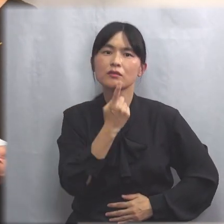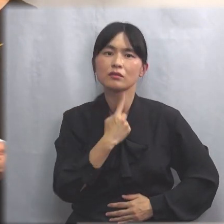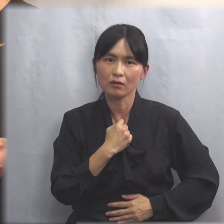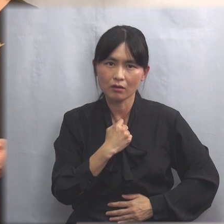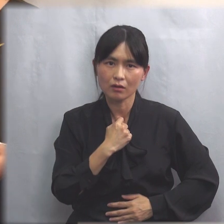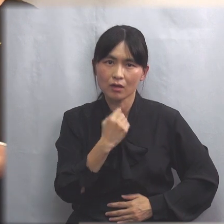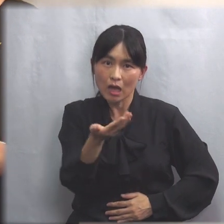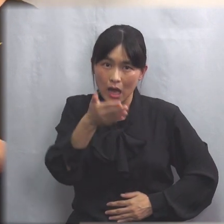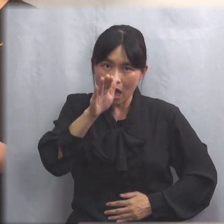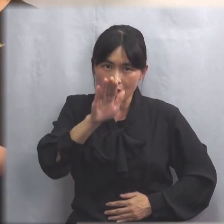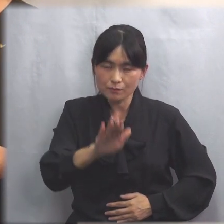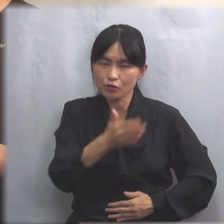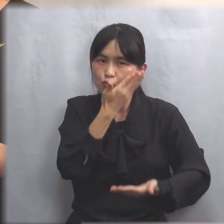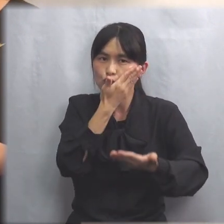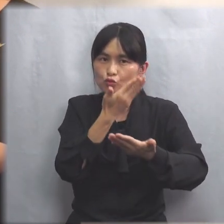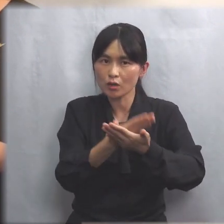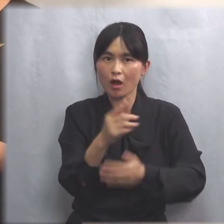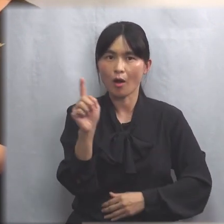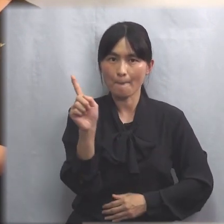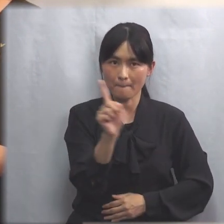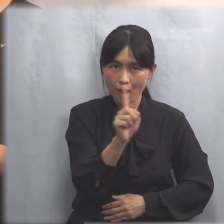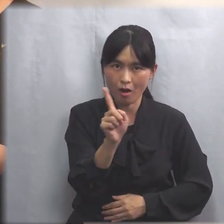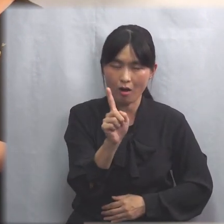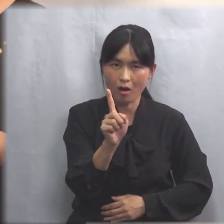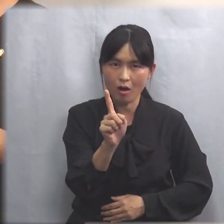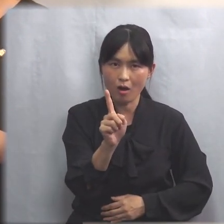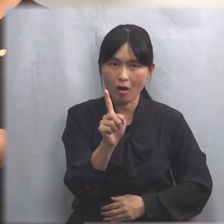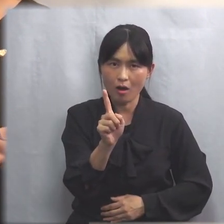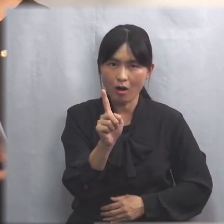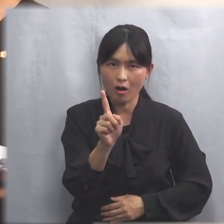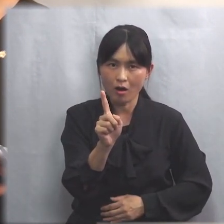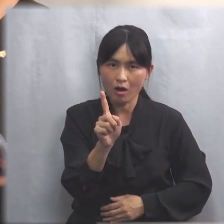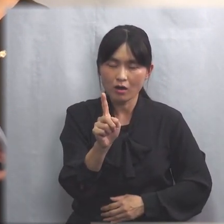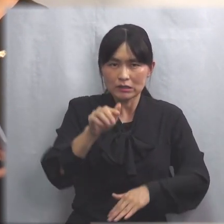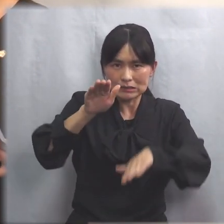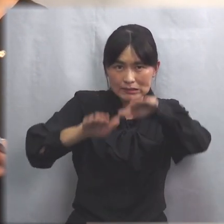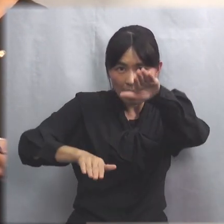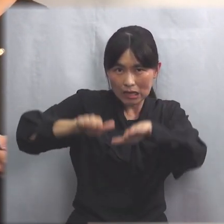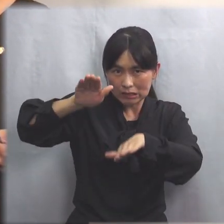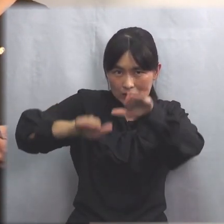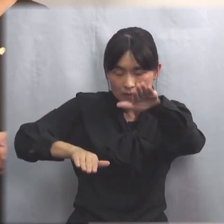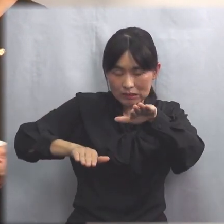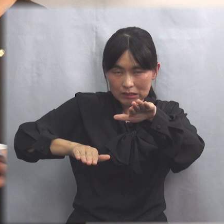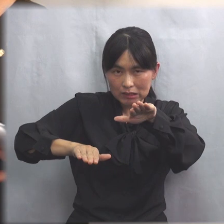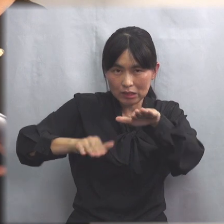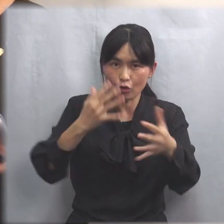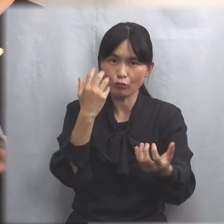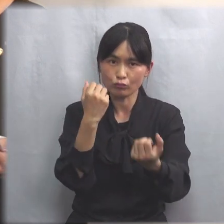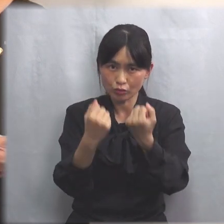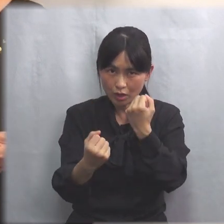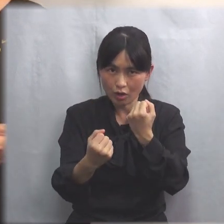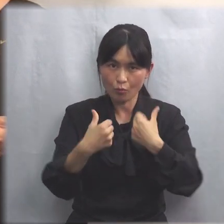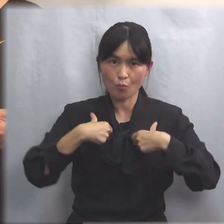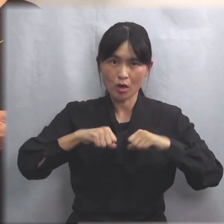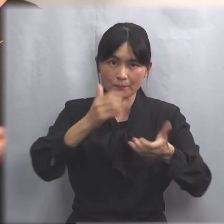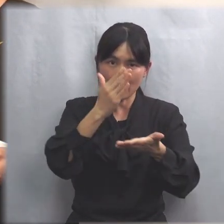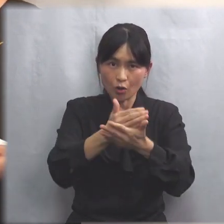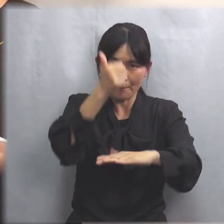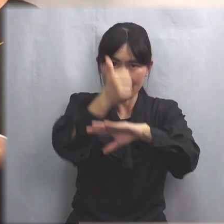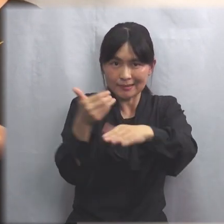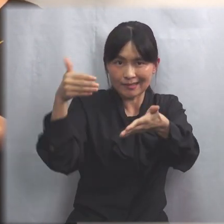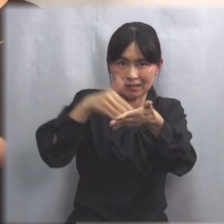했습니다. 하지만 무엇보다도 지금 우리에게 필요한 것은 그 어떤 차이라고 하더라도 결코 포기하지 않고